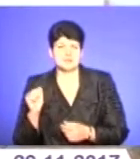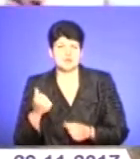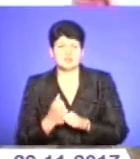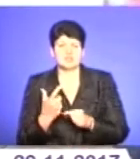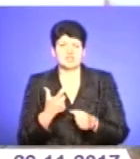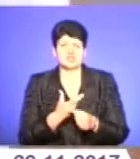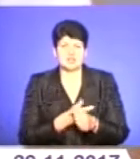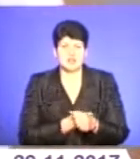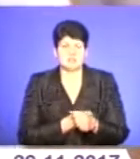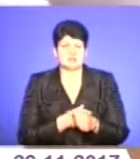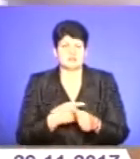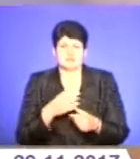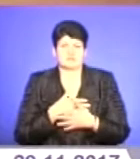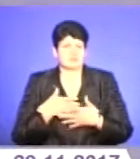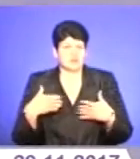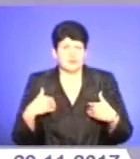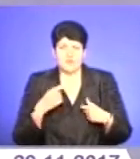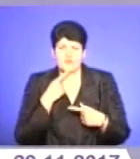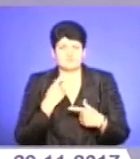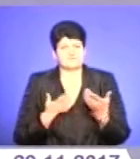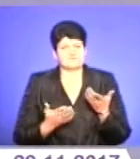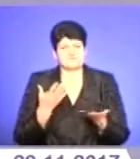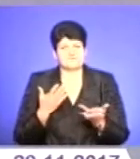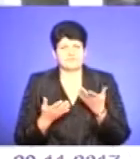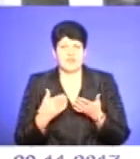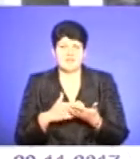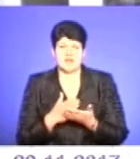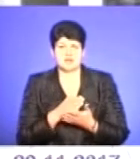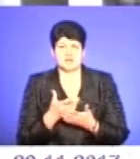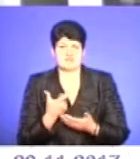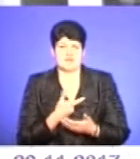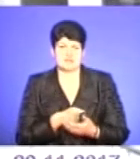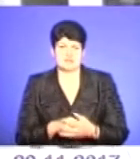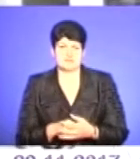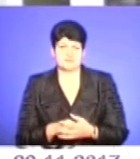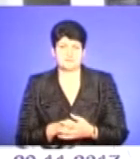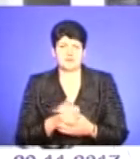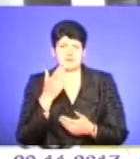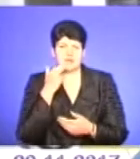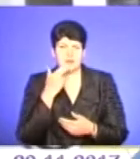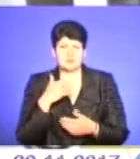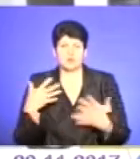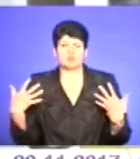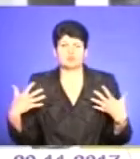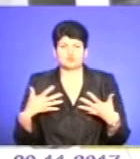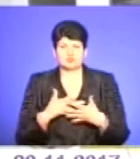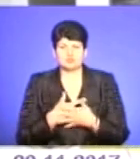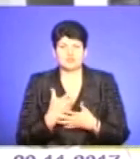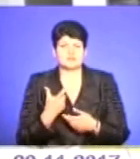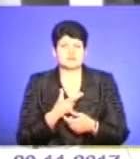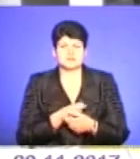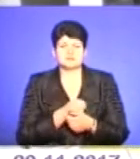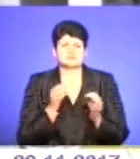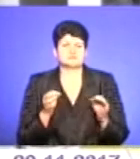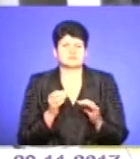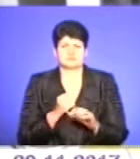своєму синові не хоче. Каже, теж сумнівається у якості вакцини. Від грипу і простуд ми не вакцинуємося